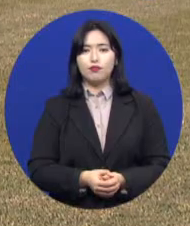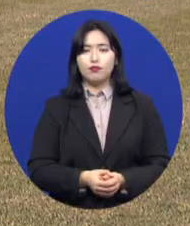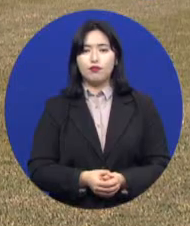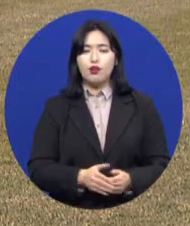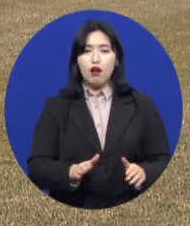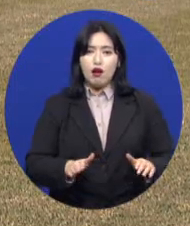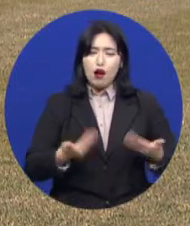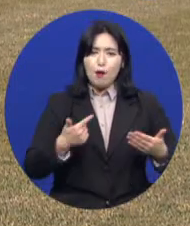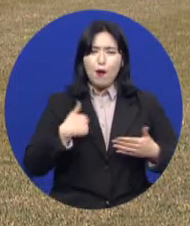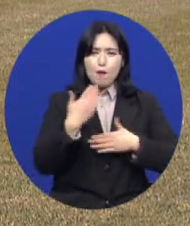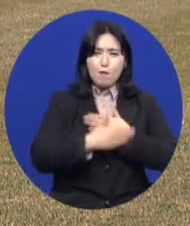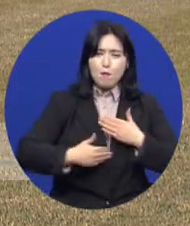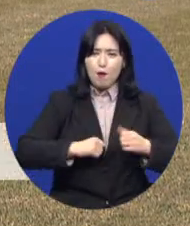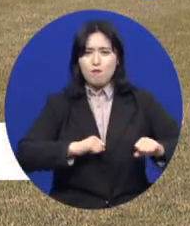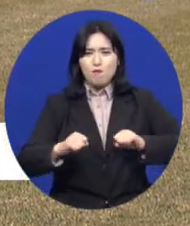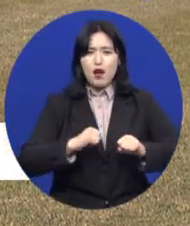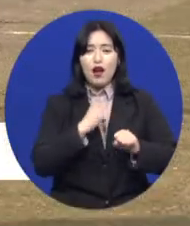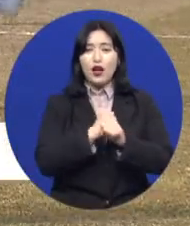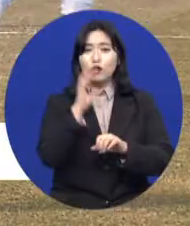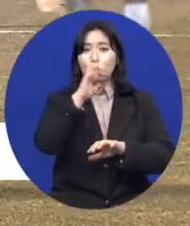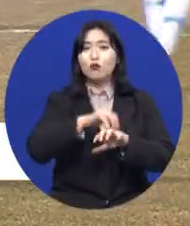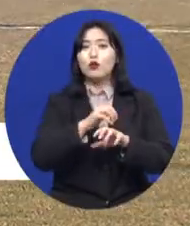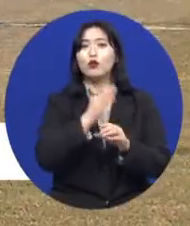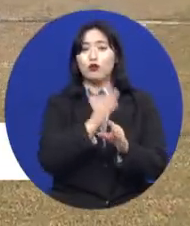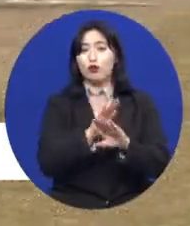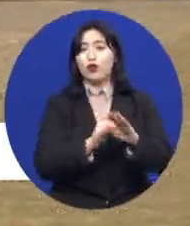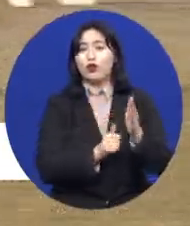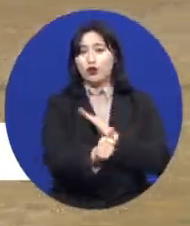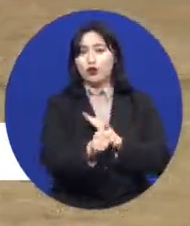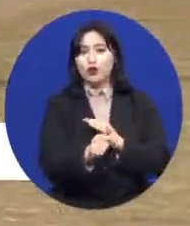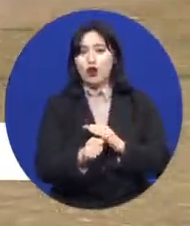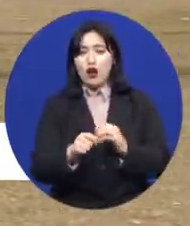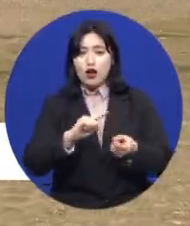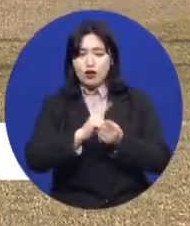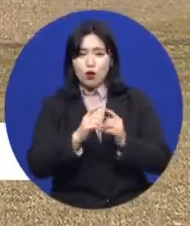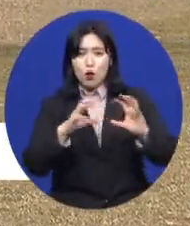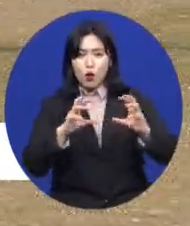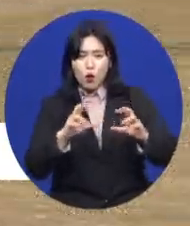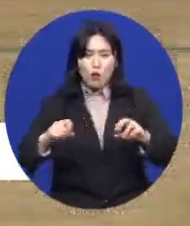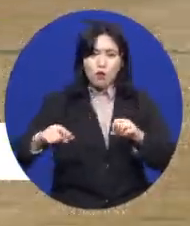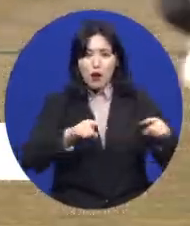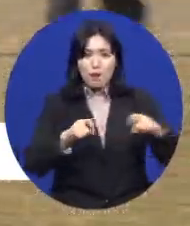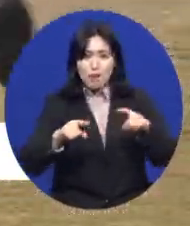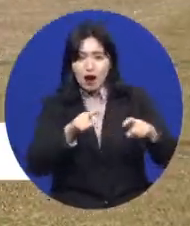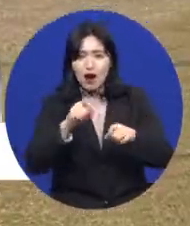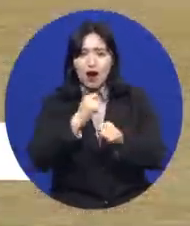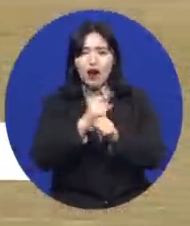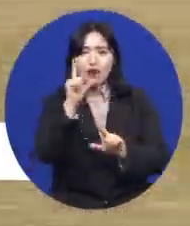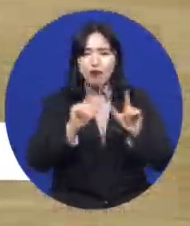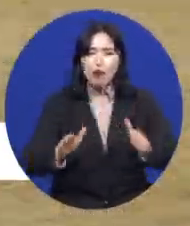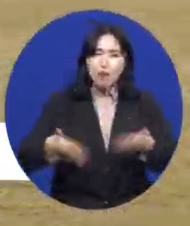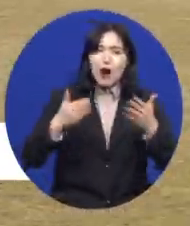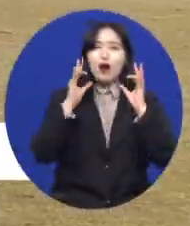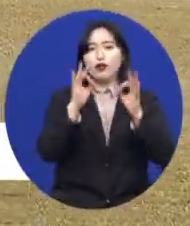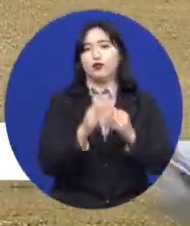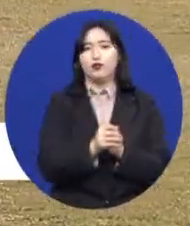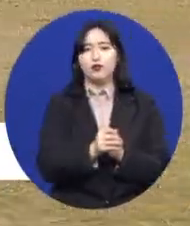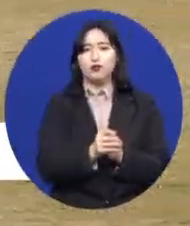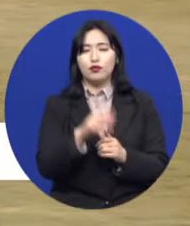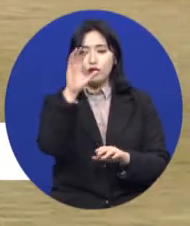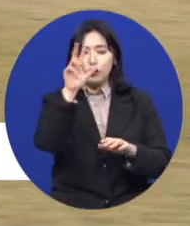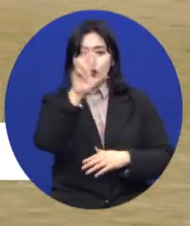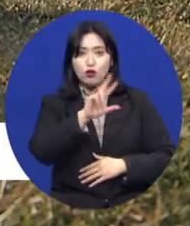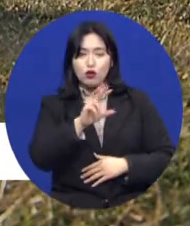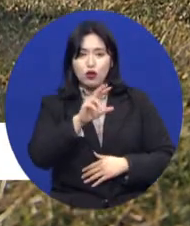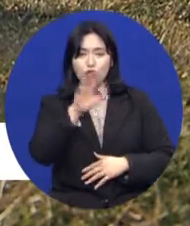가볍게 몸을 풀고 훈련에 나선 선수 대 패스를 주고받은 선수들의 움직임이 가볍습니다 전지훈련을